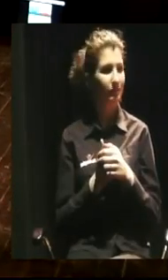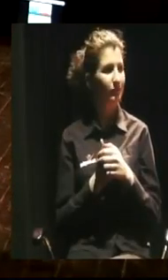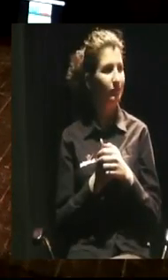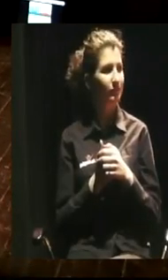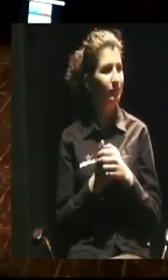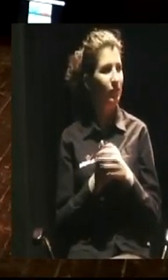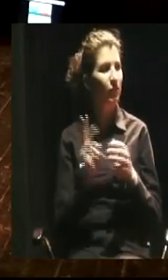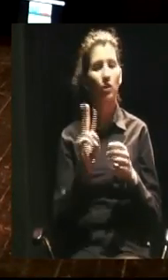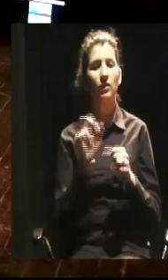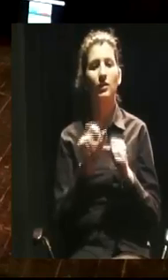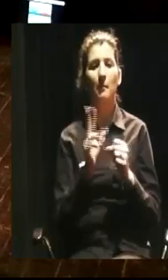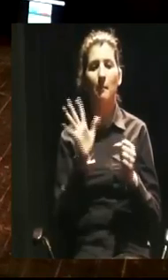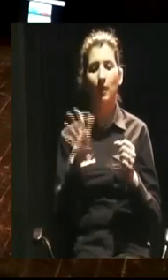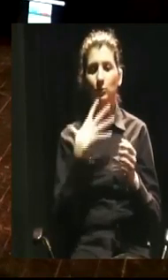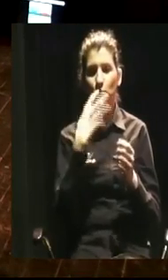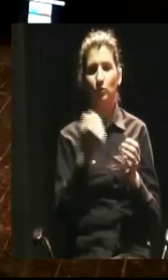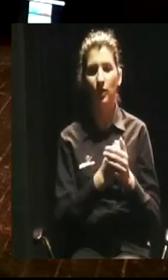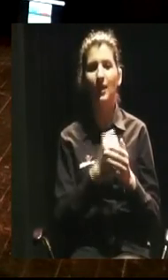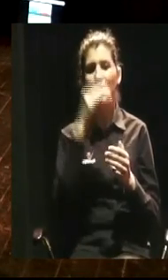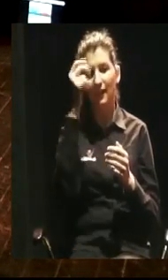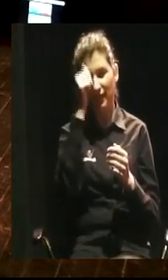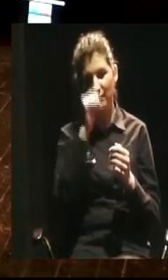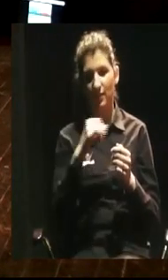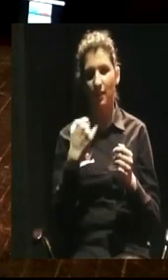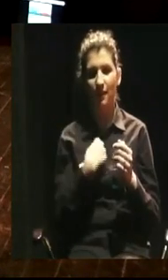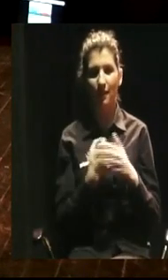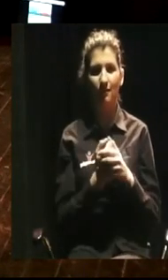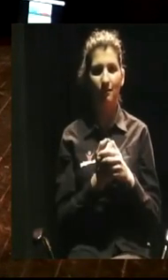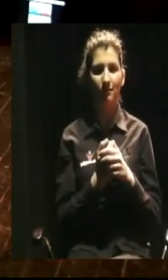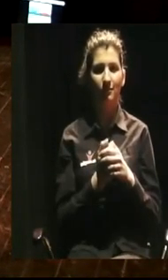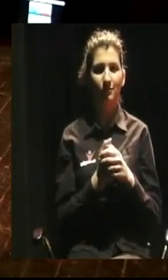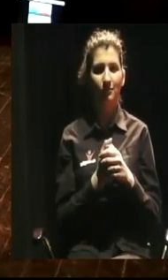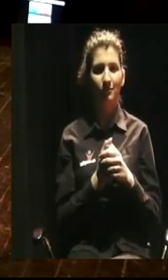Kto to jest, kto ma duszę? A jak się nazywa to ja?